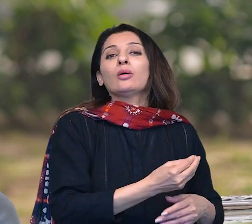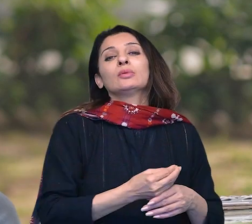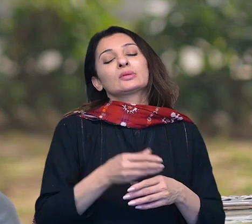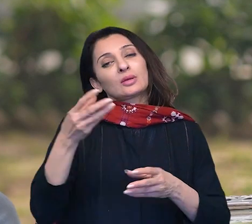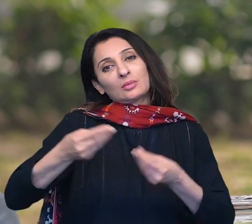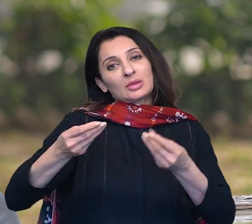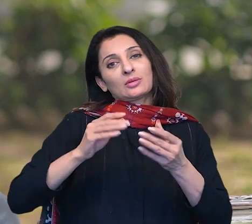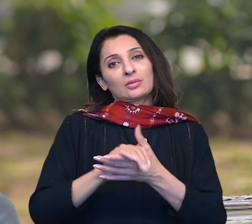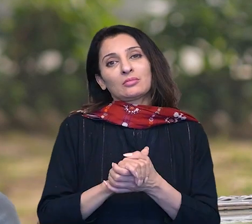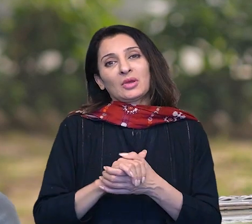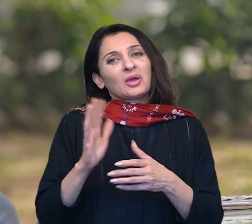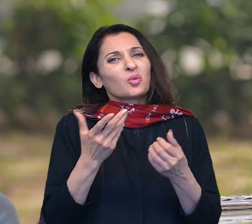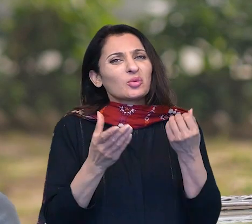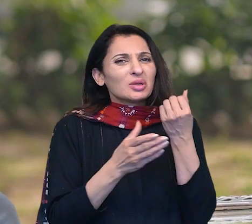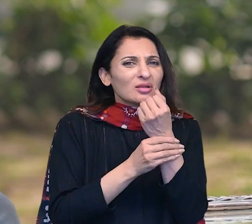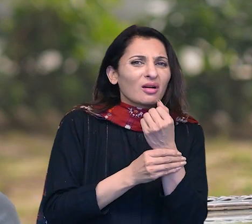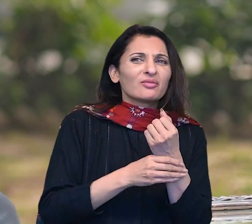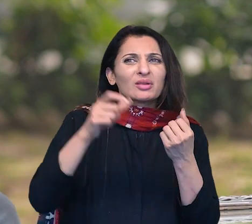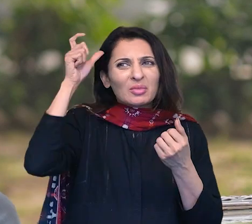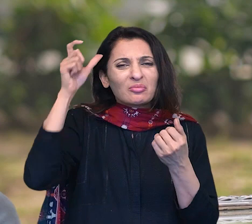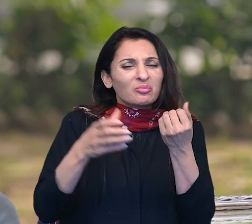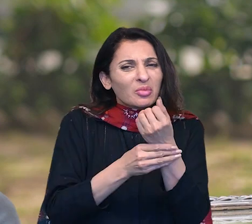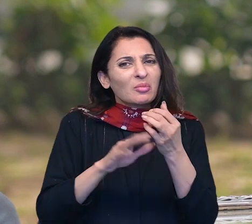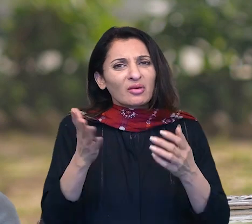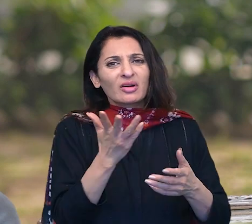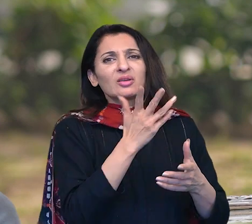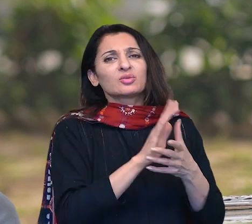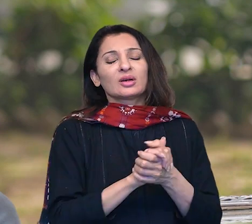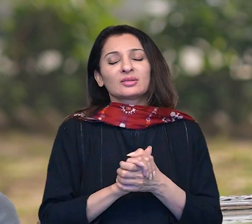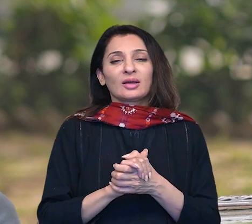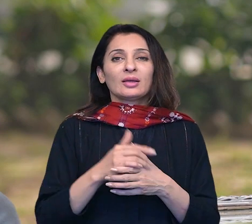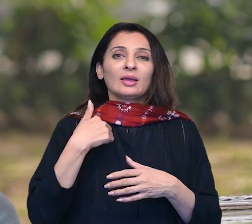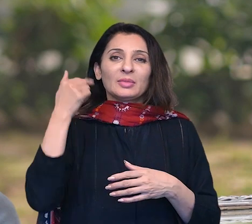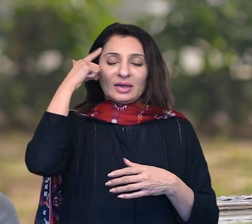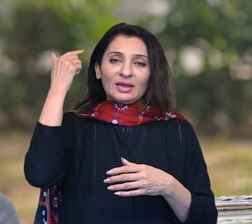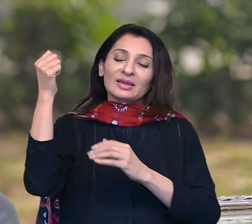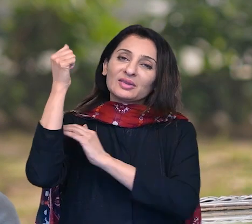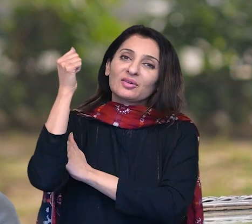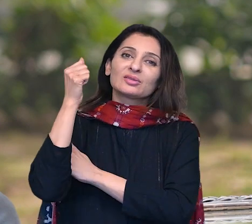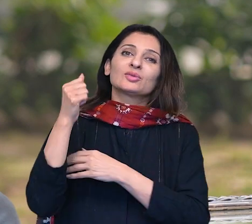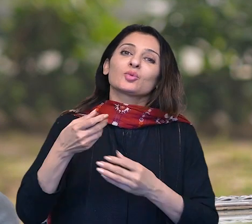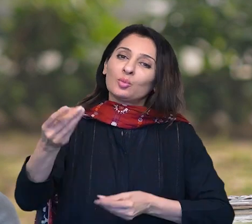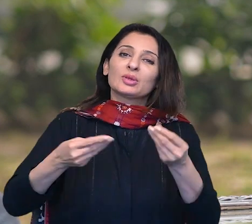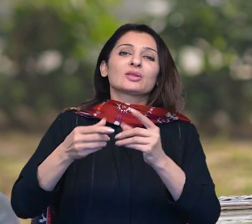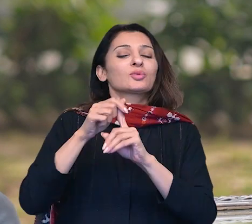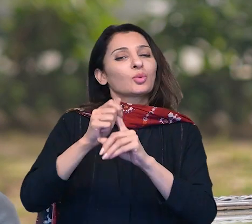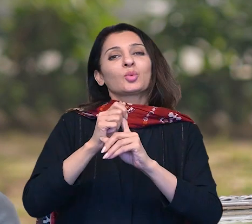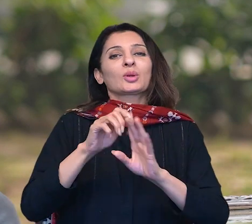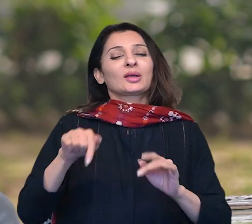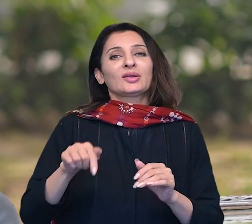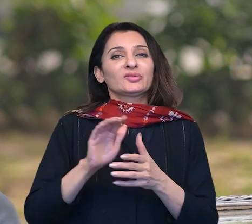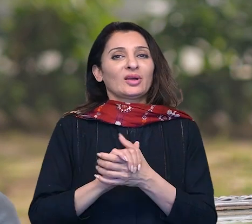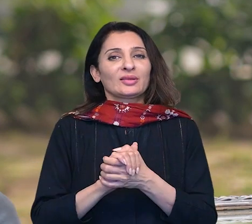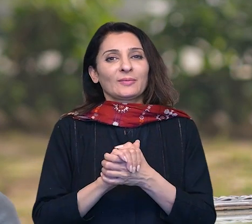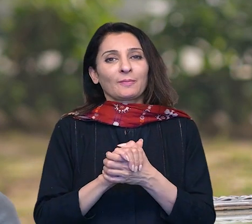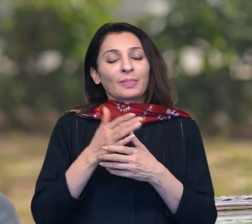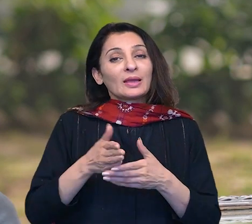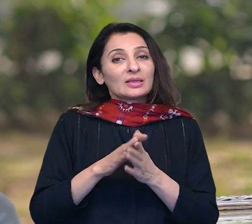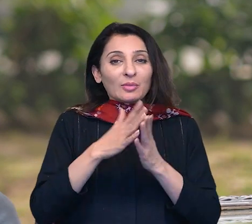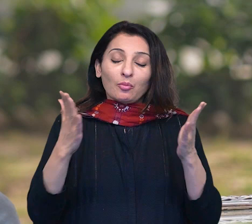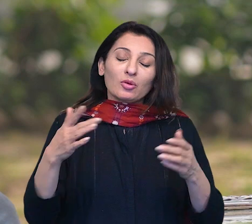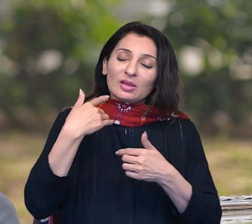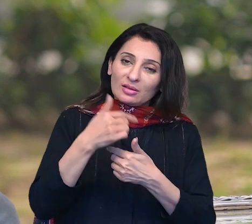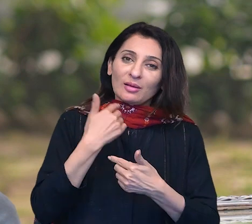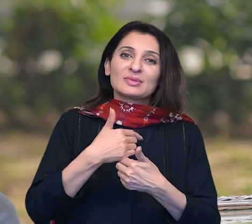بھی فیڈ آ رہی ہوتی ہے، کیونکہ اٹس 24 آور بزنس. رات کو جانور کو کوئی مسئلہ ہو گیا، دوپہر میں کوئی مسئلہ ہو گیا،